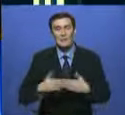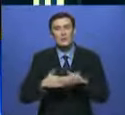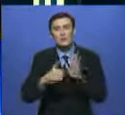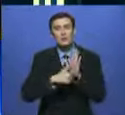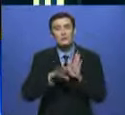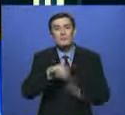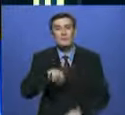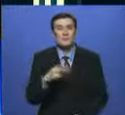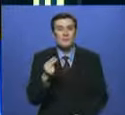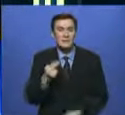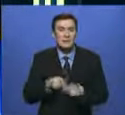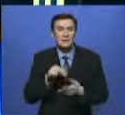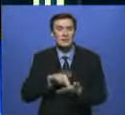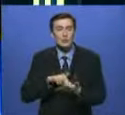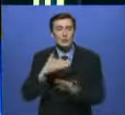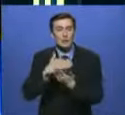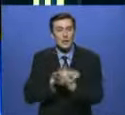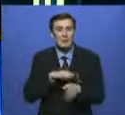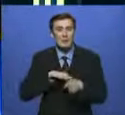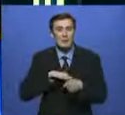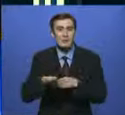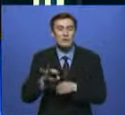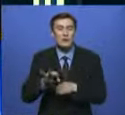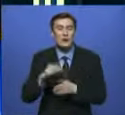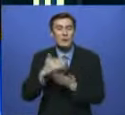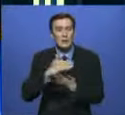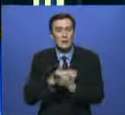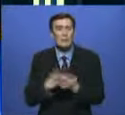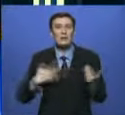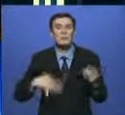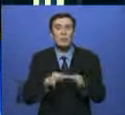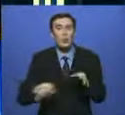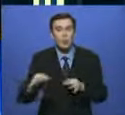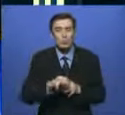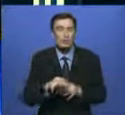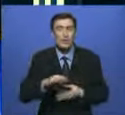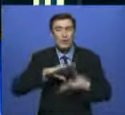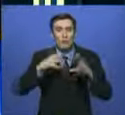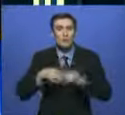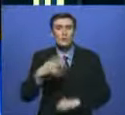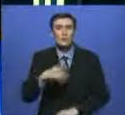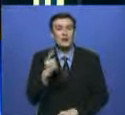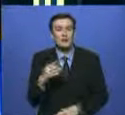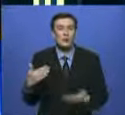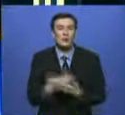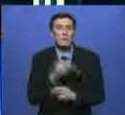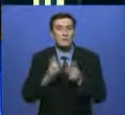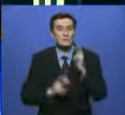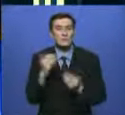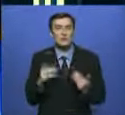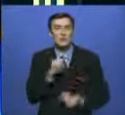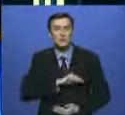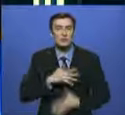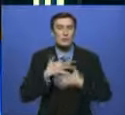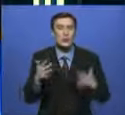Почти 600 миллиардов тенге – это стоимость проектов, реализованных по карте индустриализации в Жамбылской области. Их 41. На новых производствах сейчас